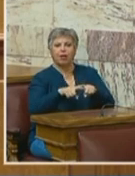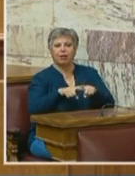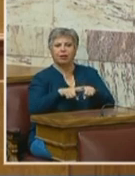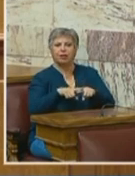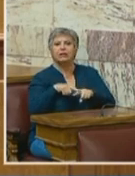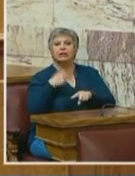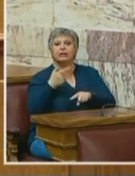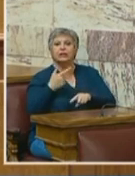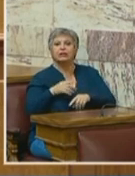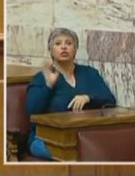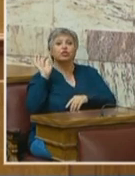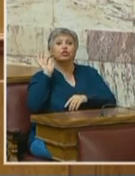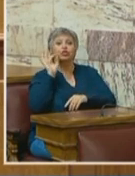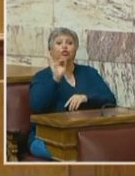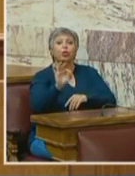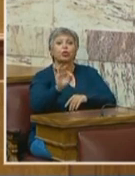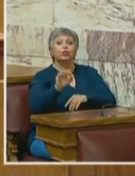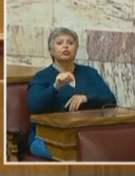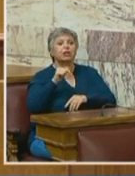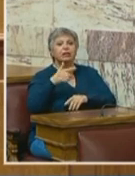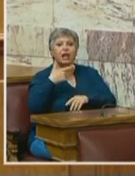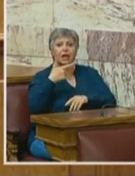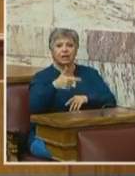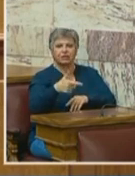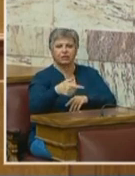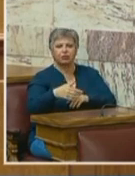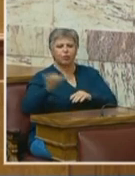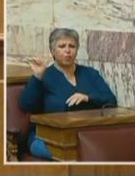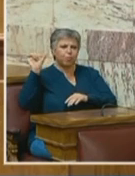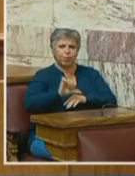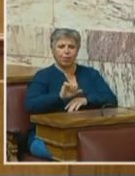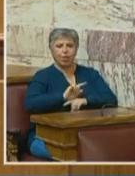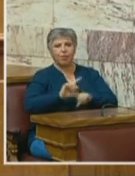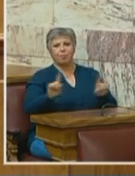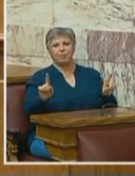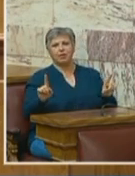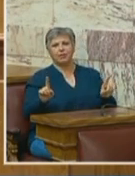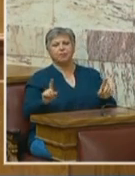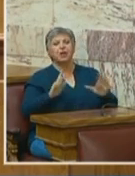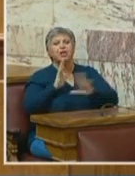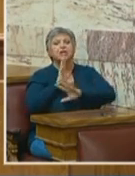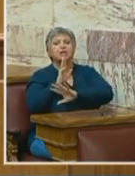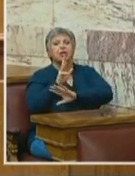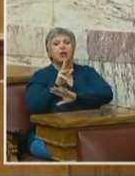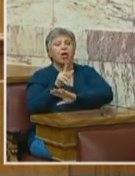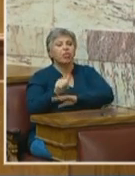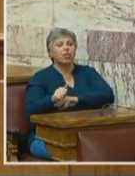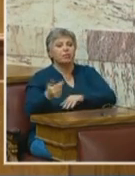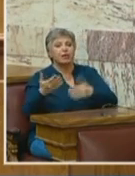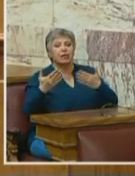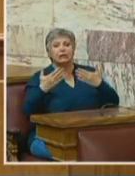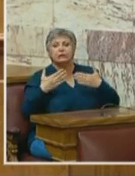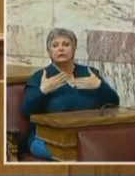να περιορίσετε την πολιτική συντριβή σας. Κρατάτε κάθε μέρα ζωντανή τη χειρότερη μορφή